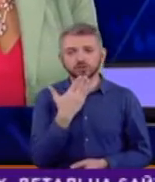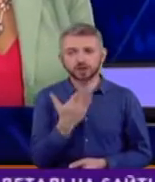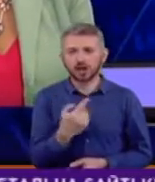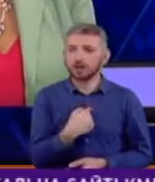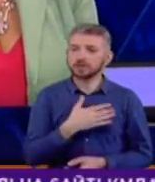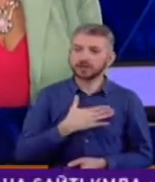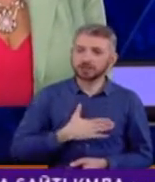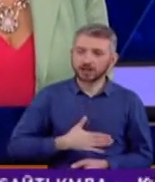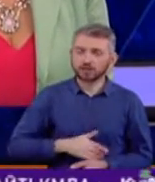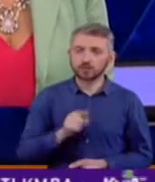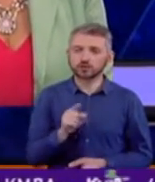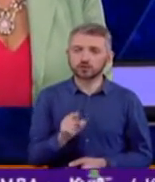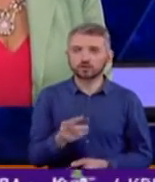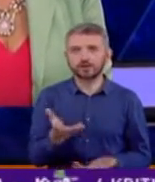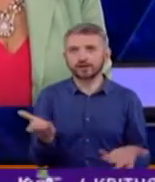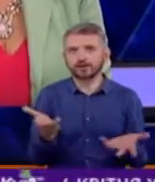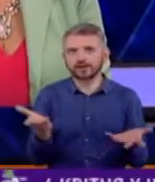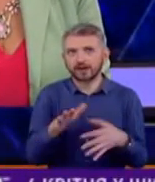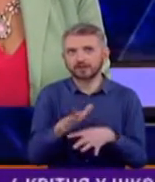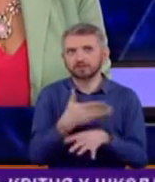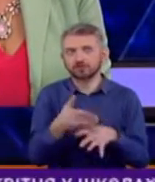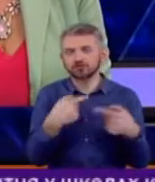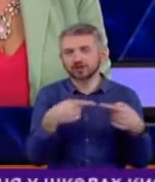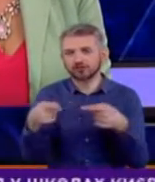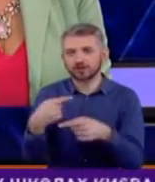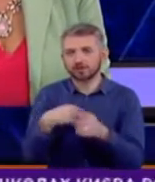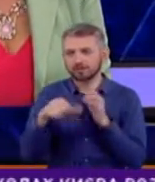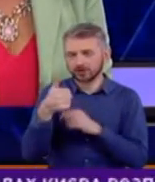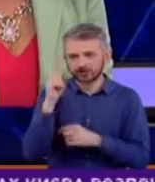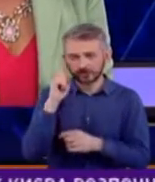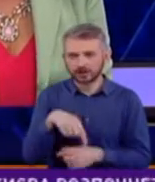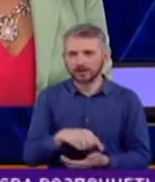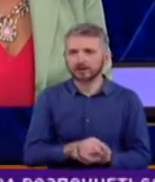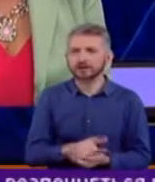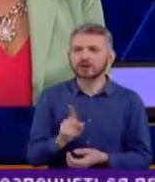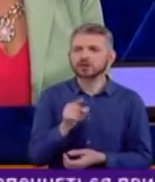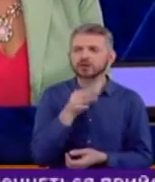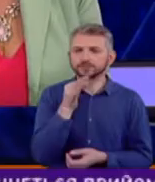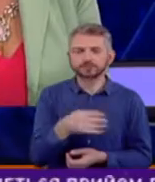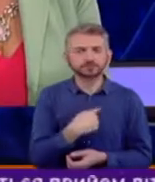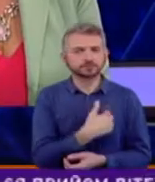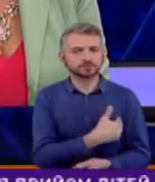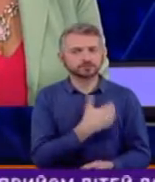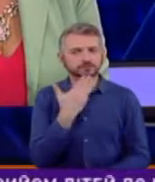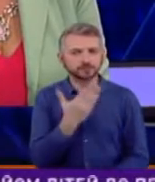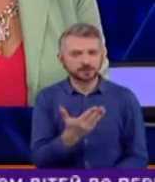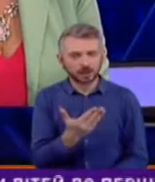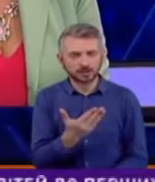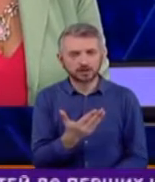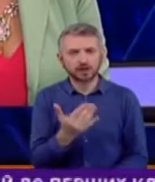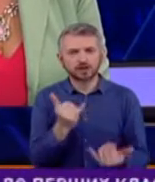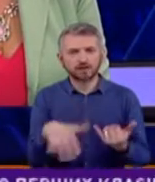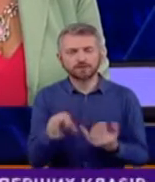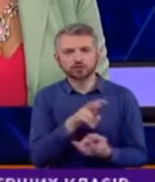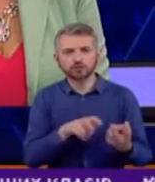мені приємно, що ви тепер десь, ми там десь між іншими, але ми перші, ви знаєте. А що вона сказала? Я хочу спитати, от зараз всі